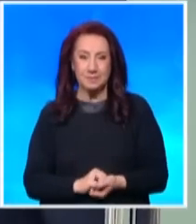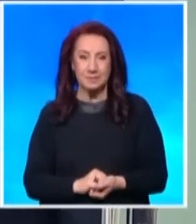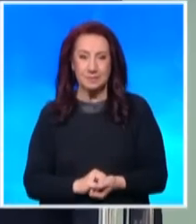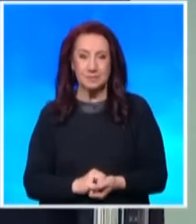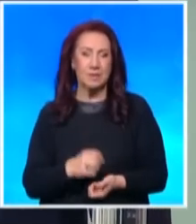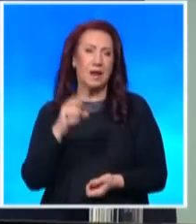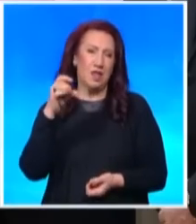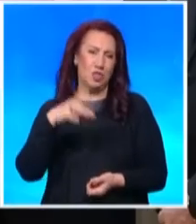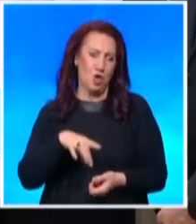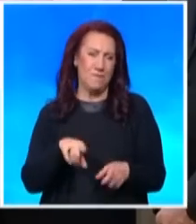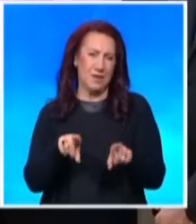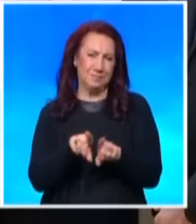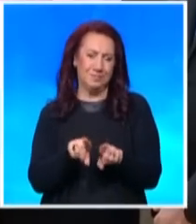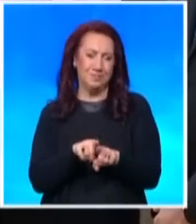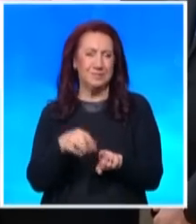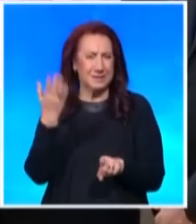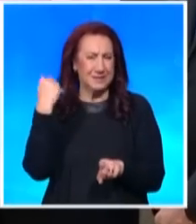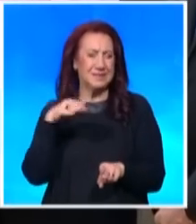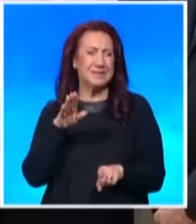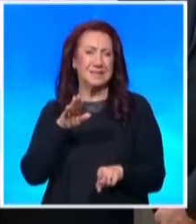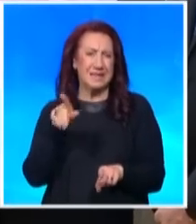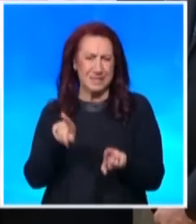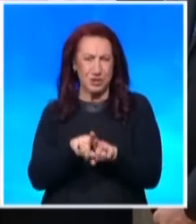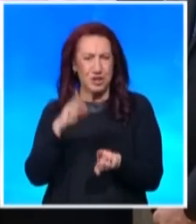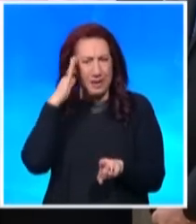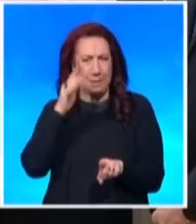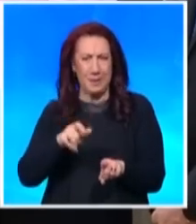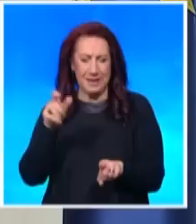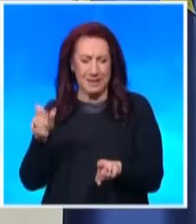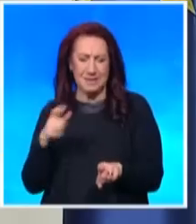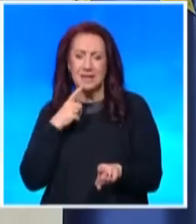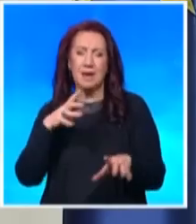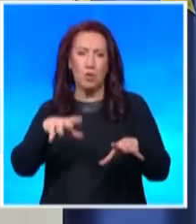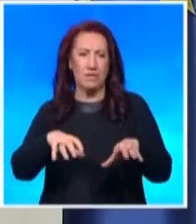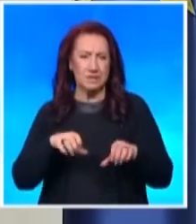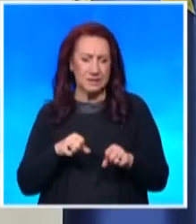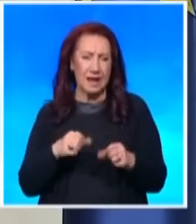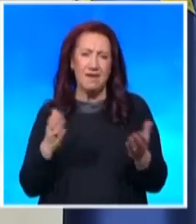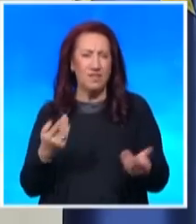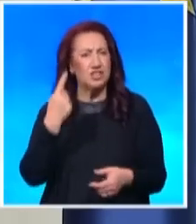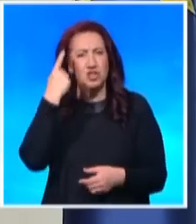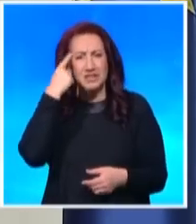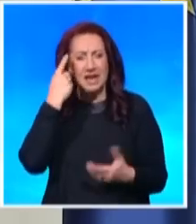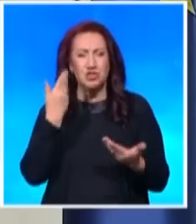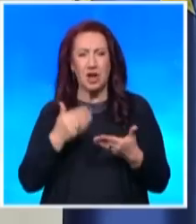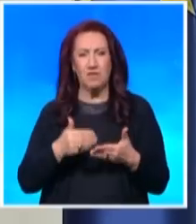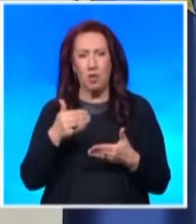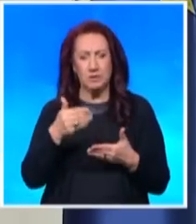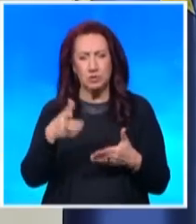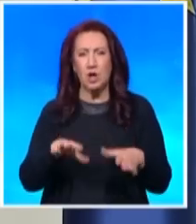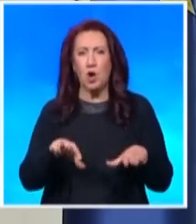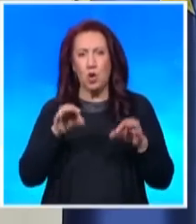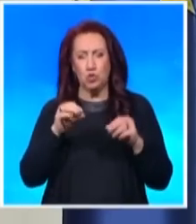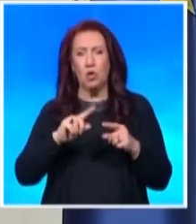Новият стар служебен кабинет пое властта. Вече знаеш какво предстои и си готов за втория сезон